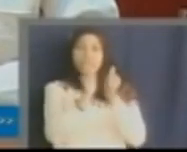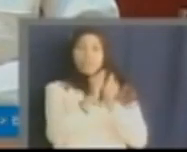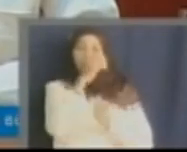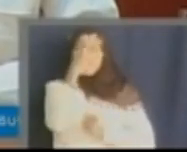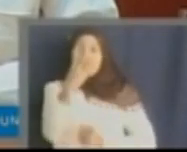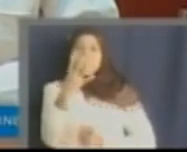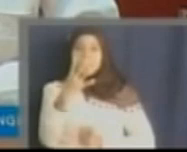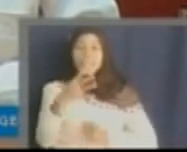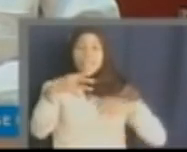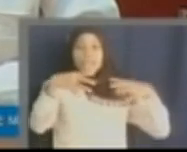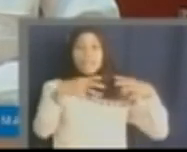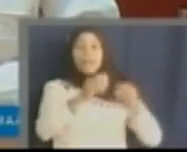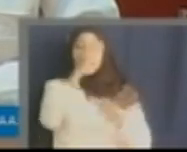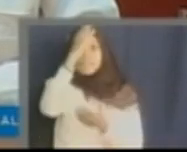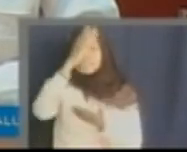bunge